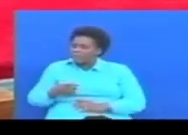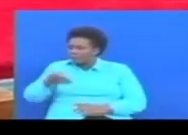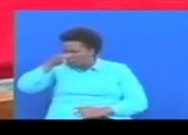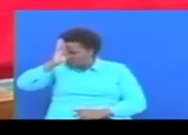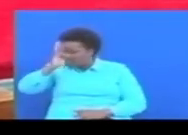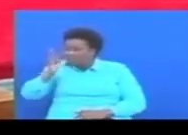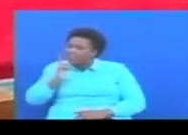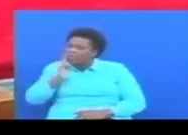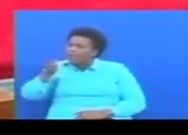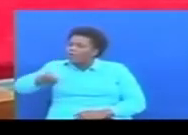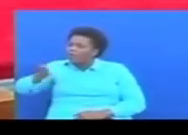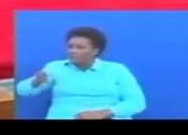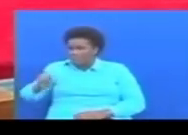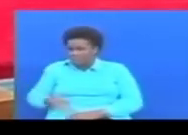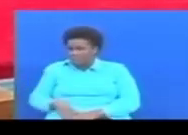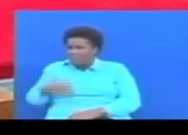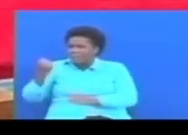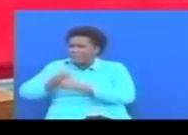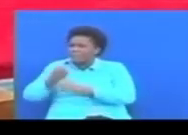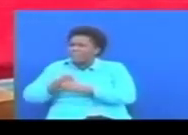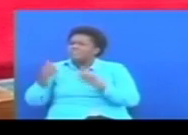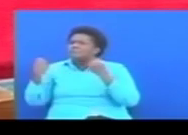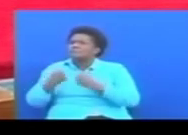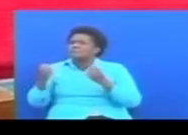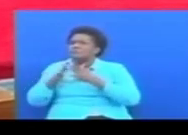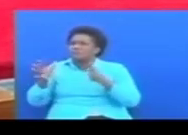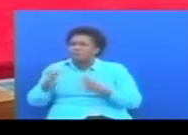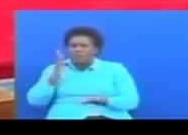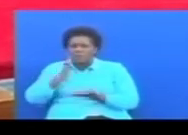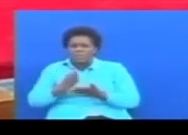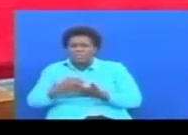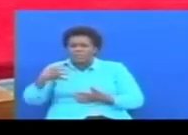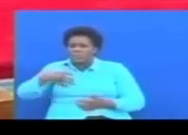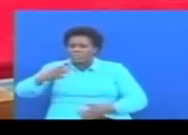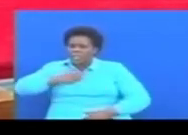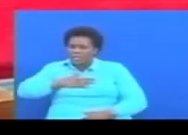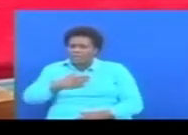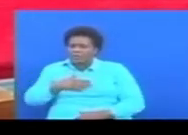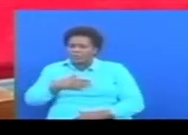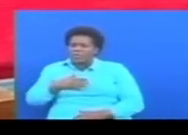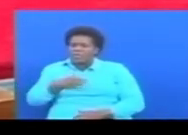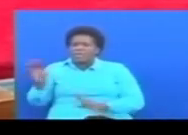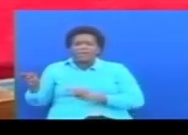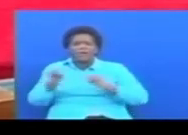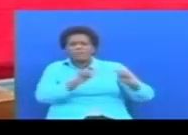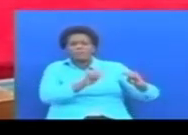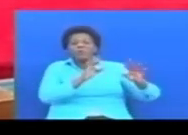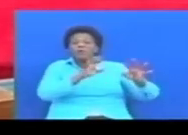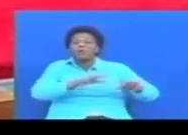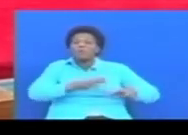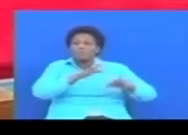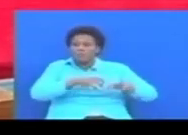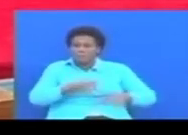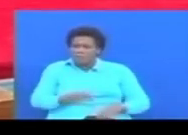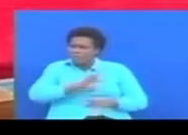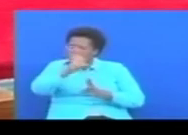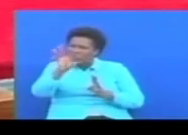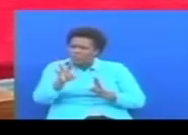Amefanya juhudi kubwa kuhamasisha wizara kupeleka wanyama kwenye hii hifadhi, na lengo kubwa ni kujaribu